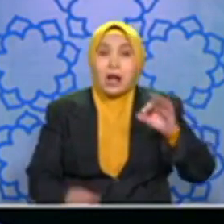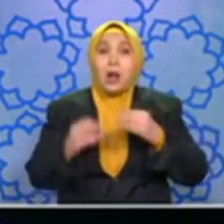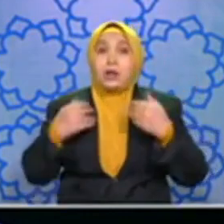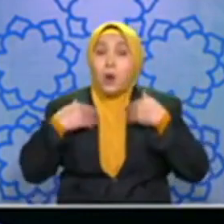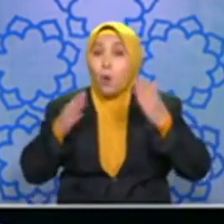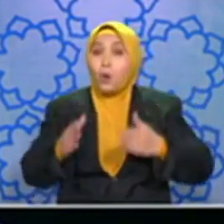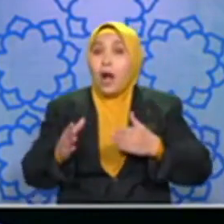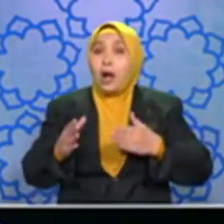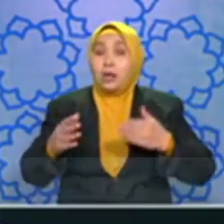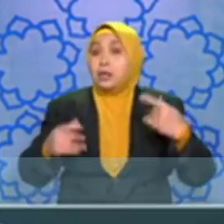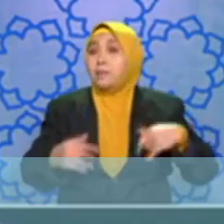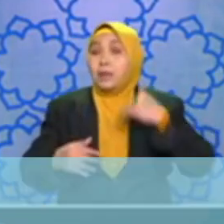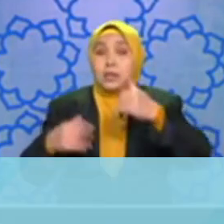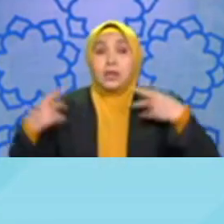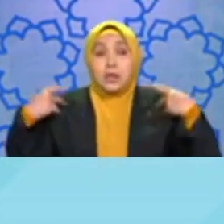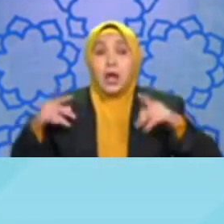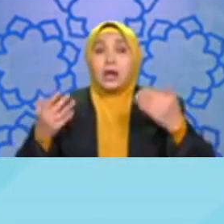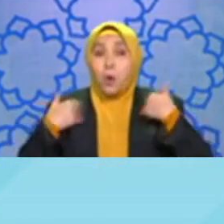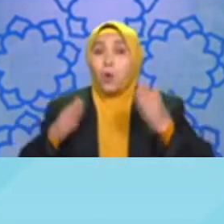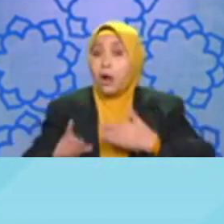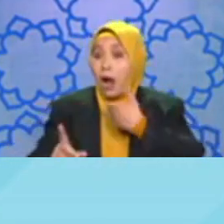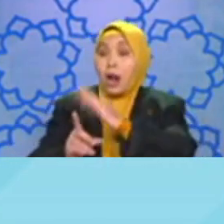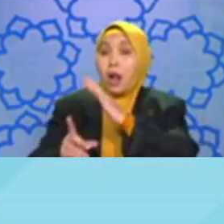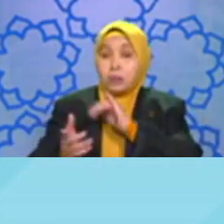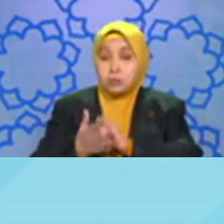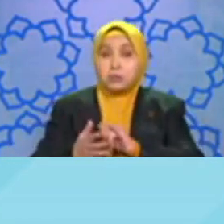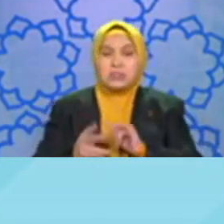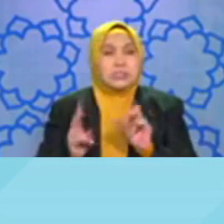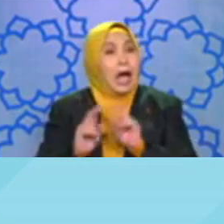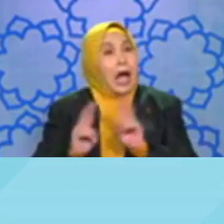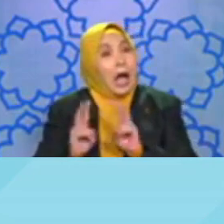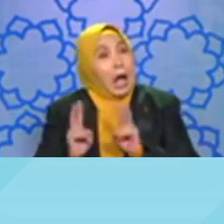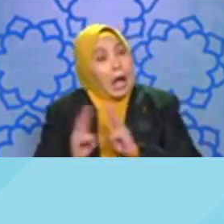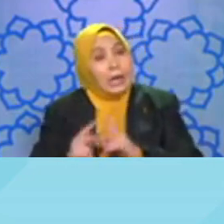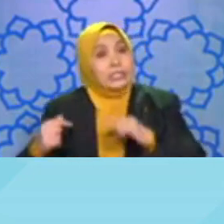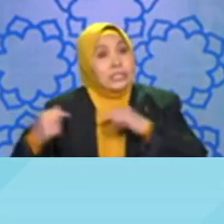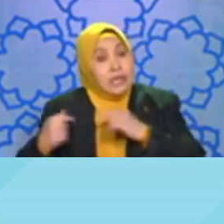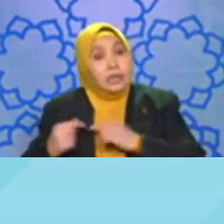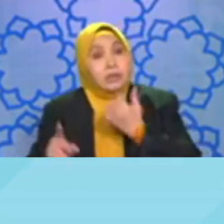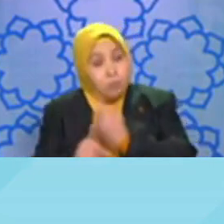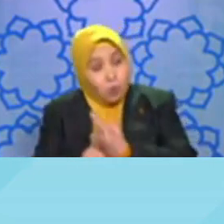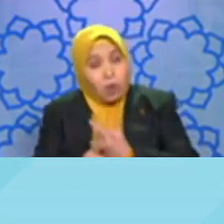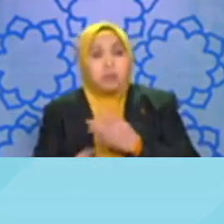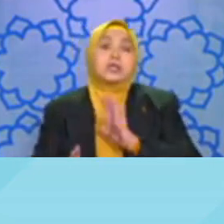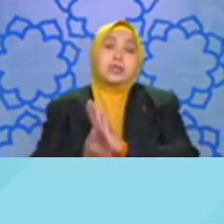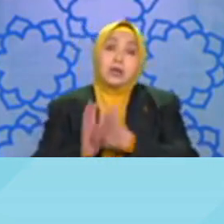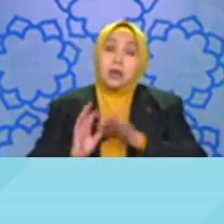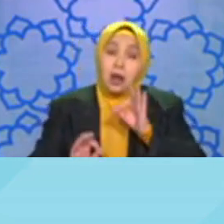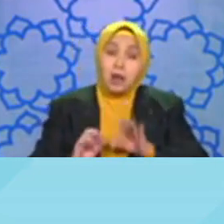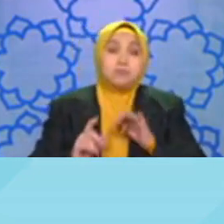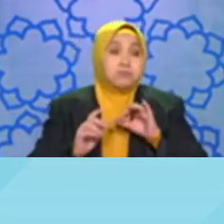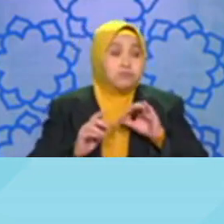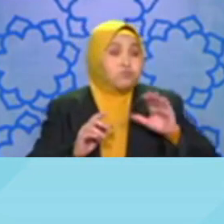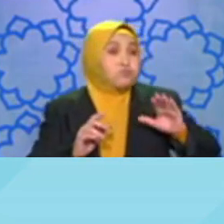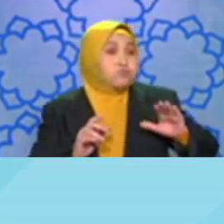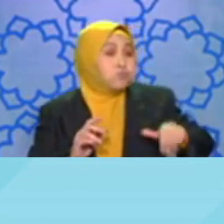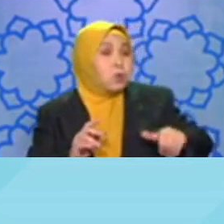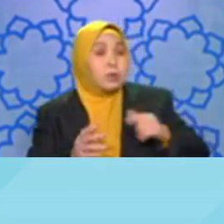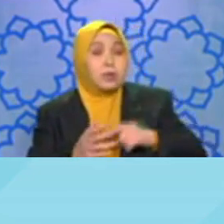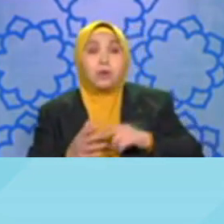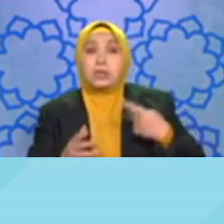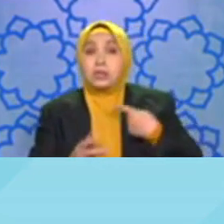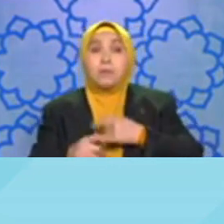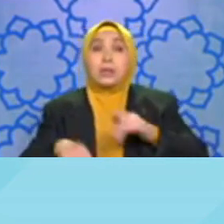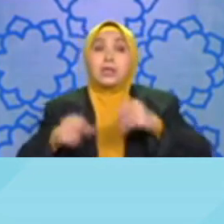halau kita daripada kedai tersebut, ia adalah amat menyakitkan. Malah kalau katakan ada sebelum ni Ustaz, ya, pergi ke